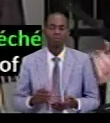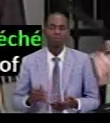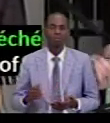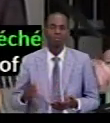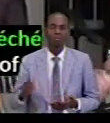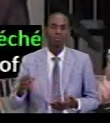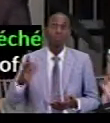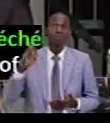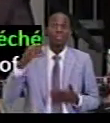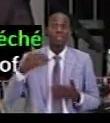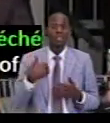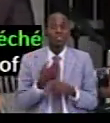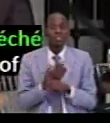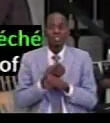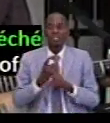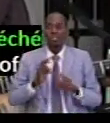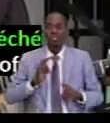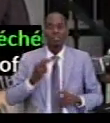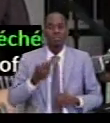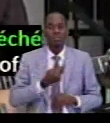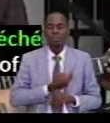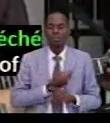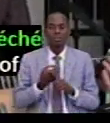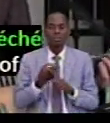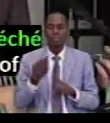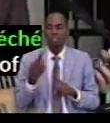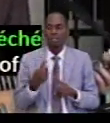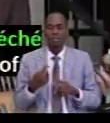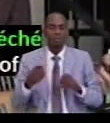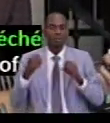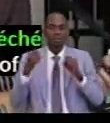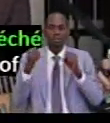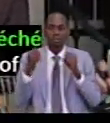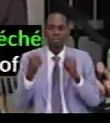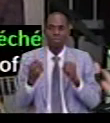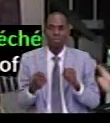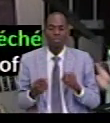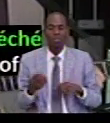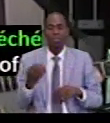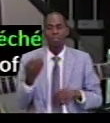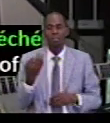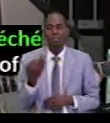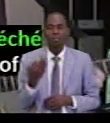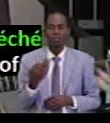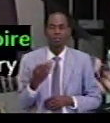Tu nous as délivrés de la puissance du péché,